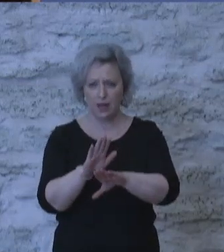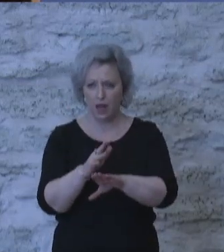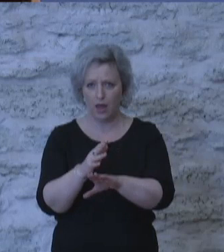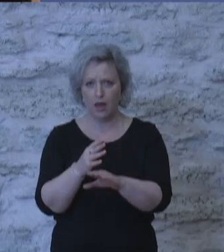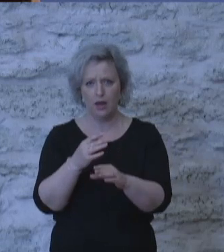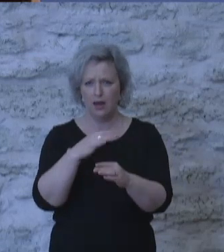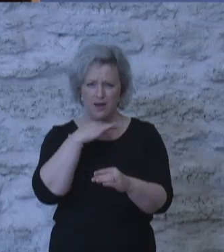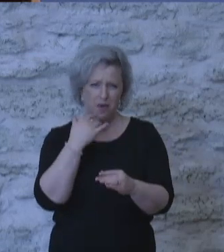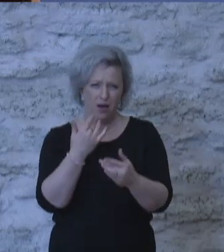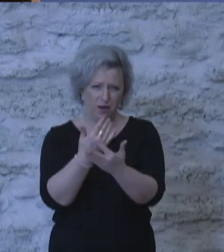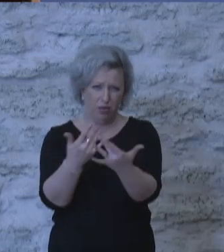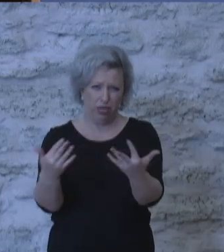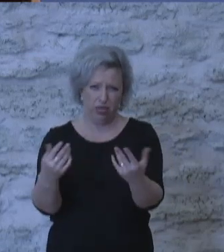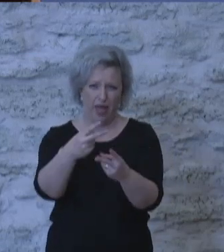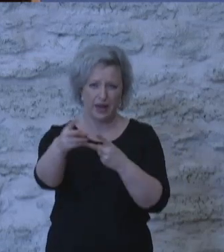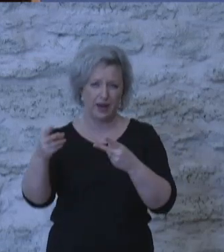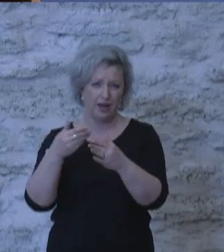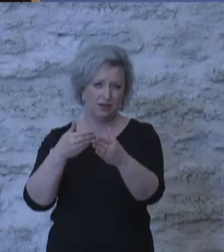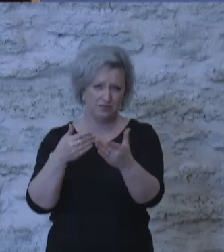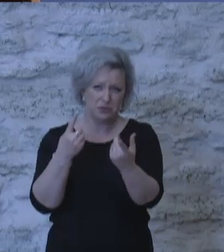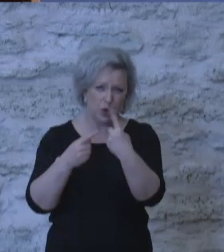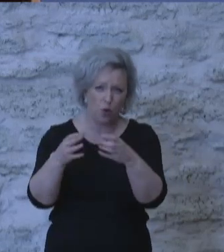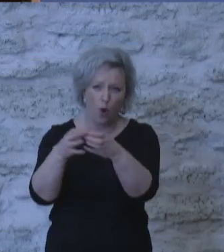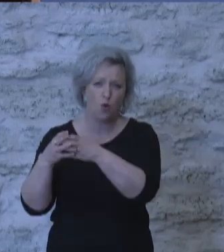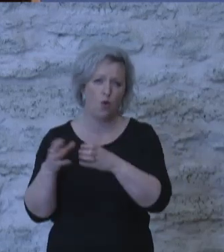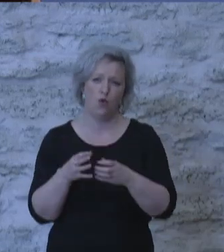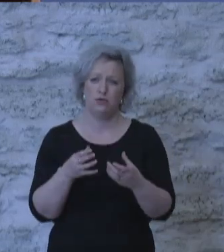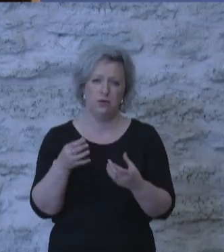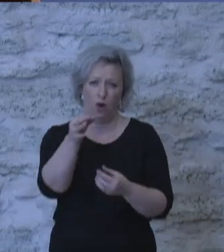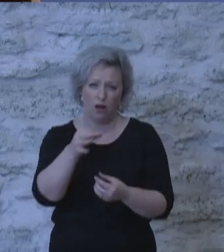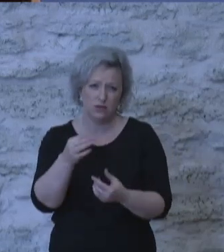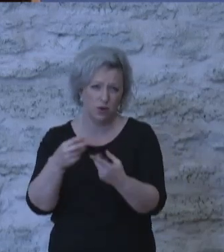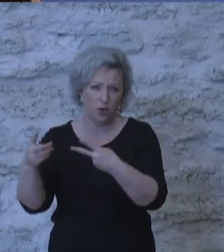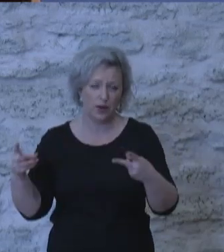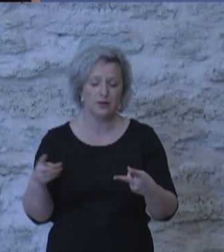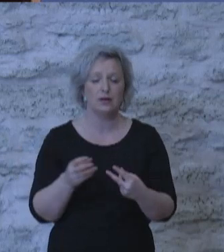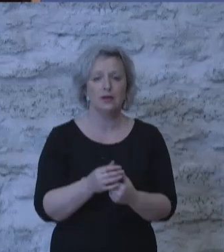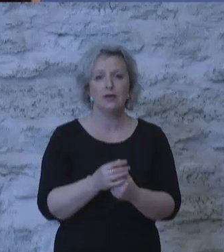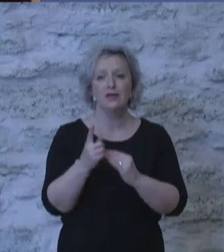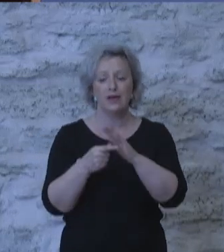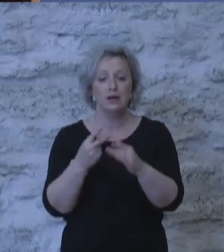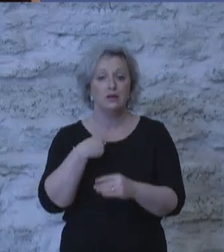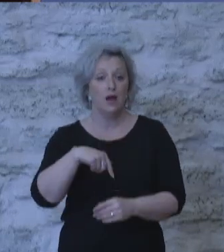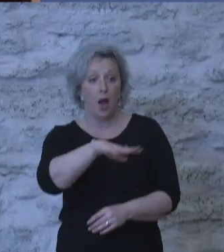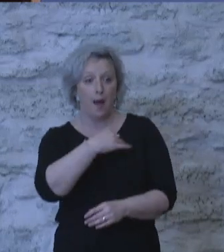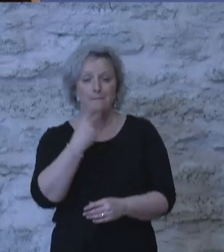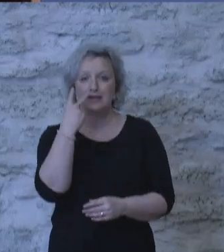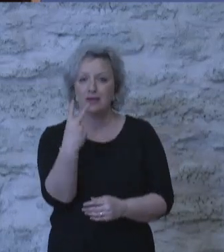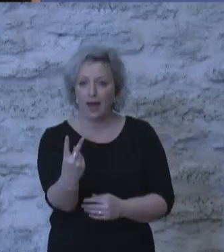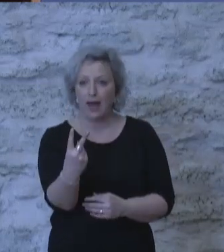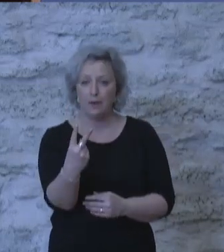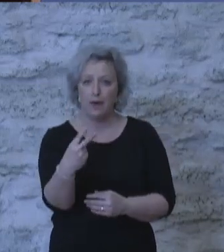tegelikult ka väga palju siit muid erialaseid nõukogusid ja muid moodustisi. on, et me näeme, kuidas kõik need